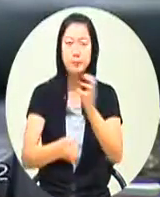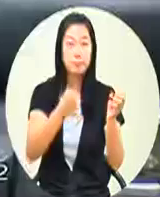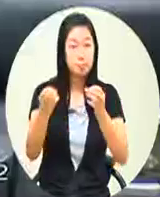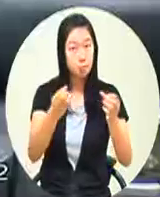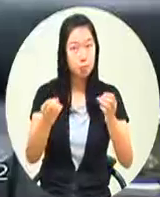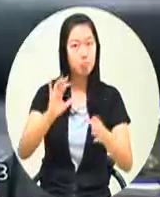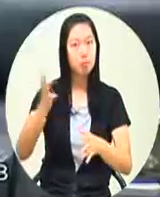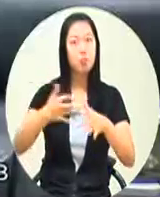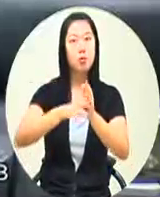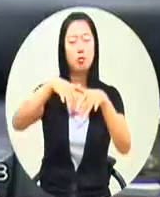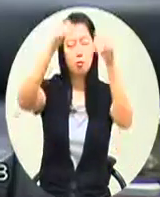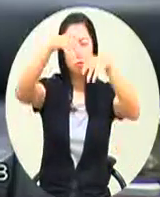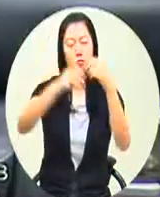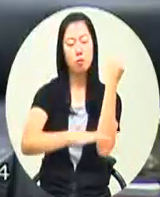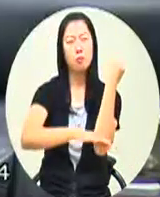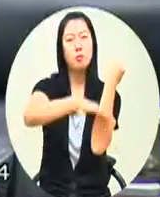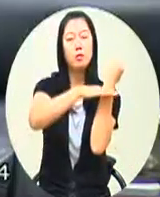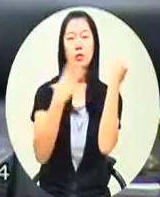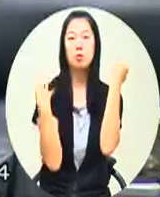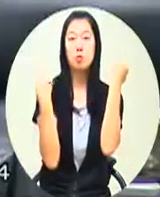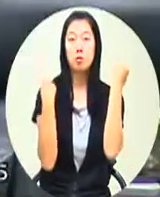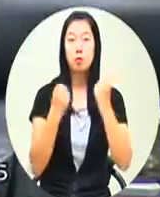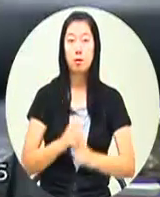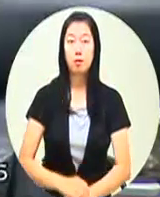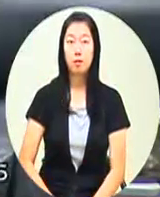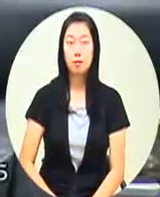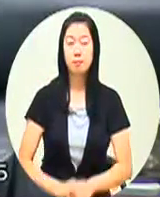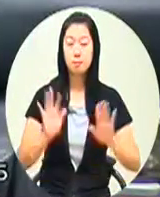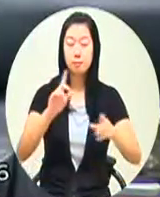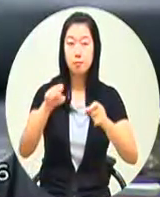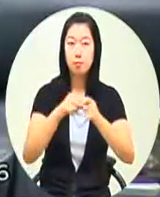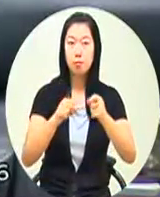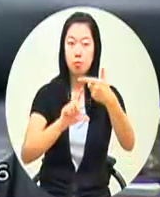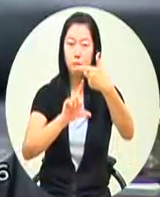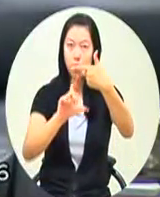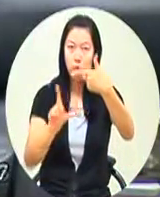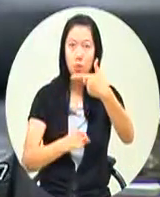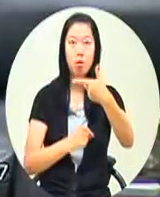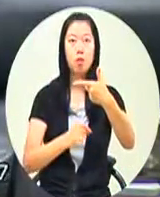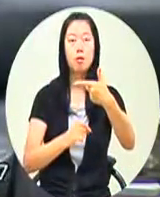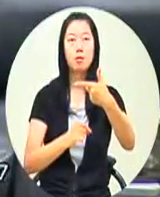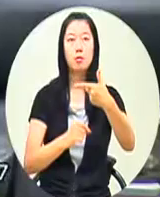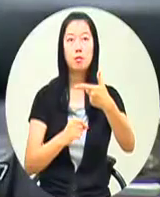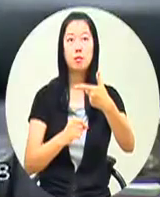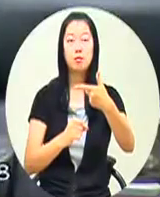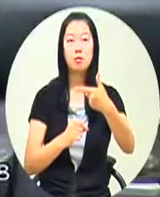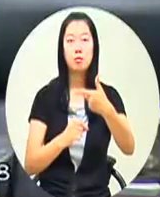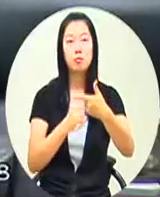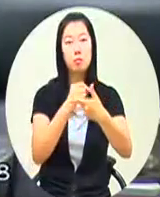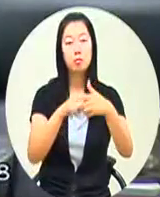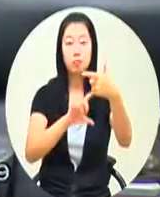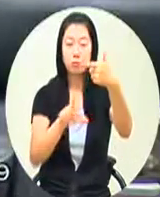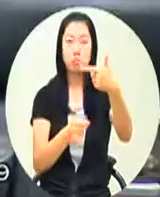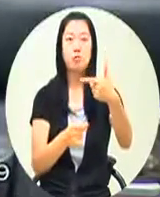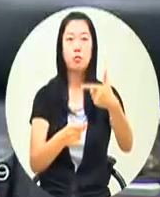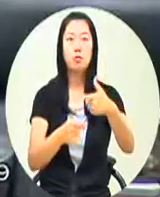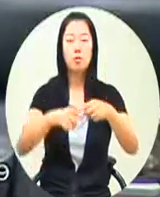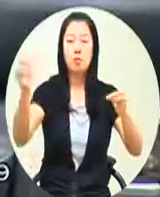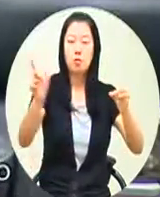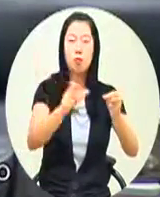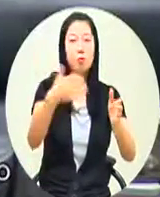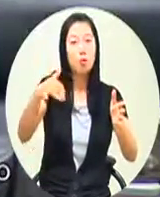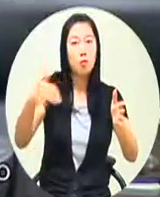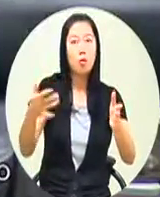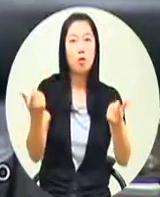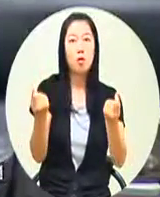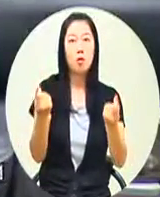在，好，所以今年呢，在六月份的时候呢，又那时候还没有台风，就大雨了，